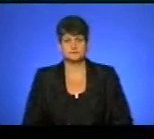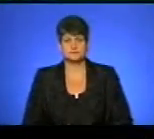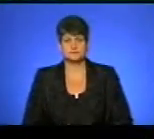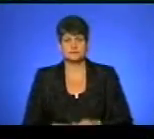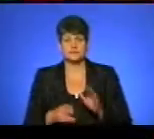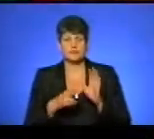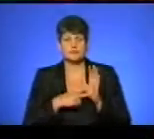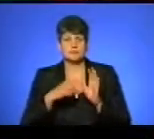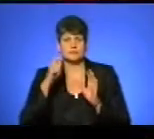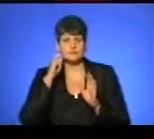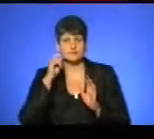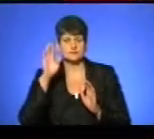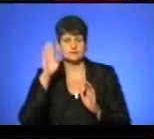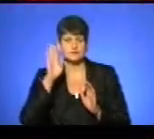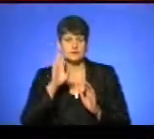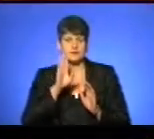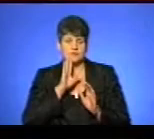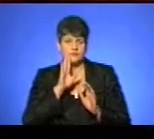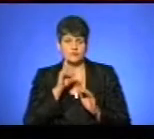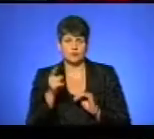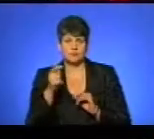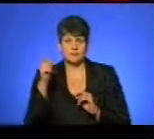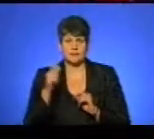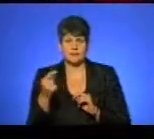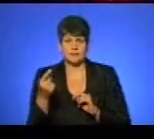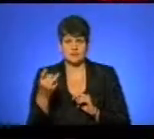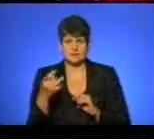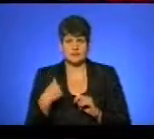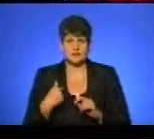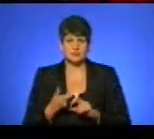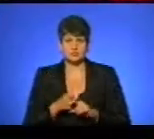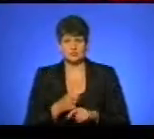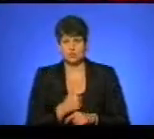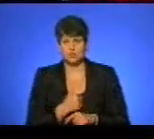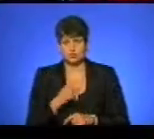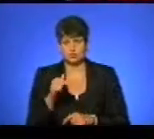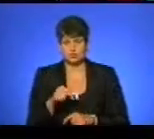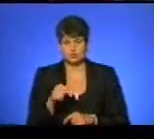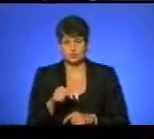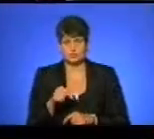Семирічна Мілана Клименко у Тернополі вперше. Я дуже хочу тут